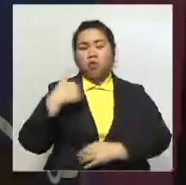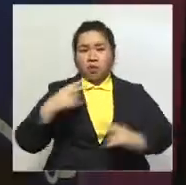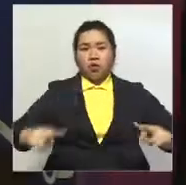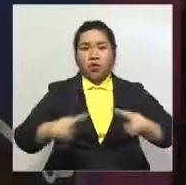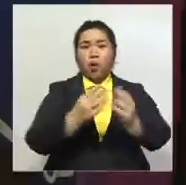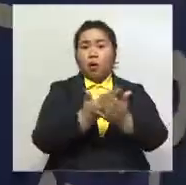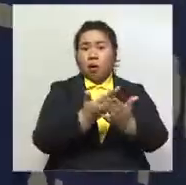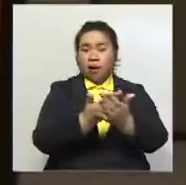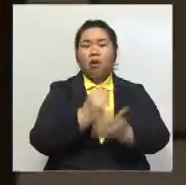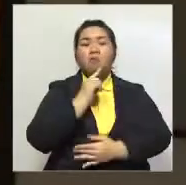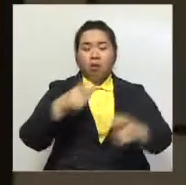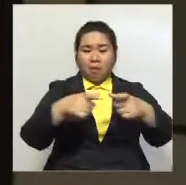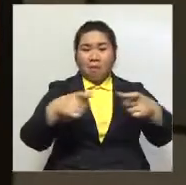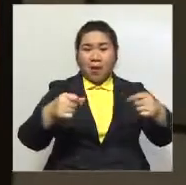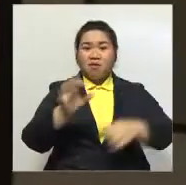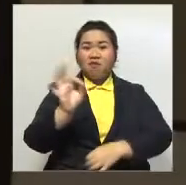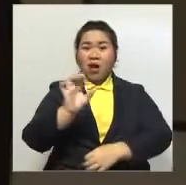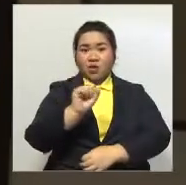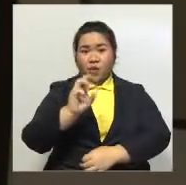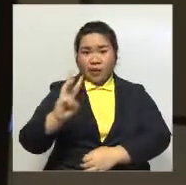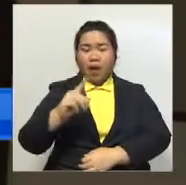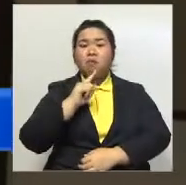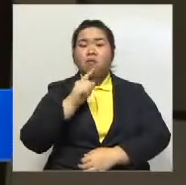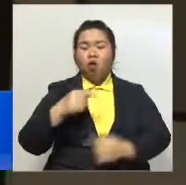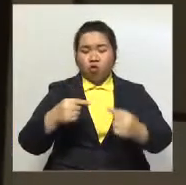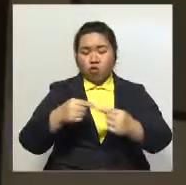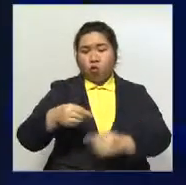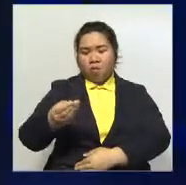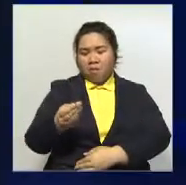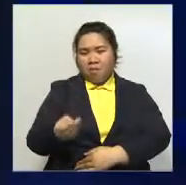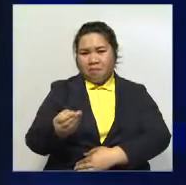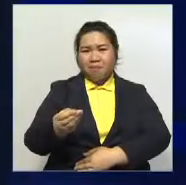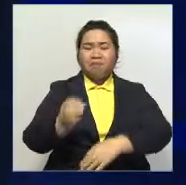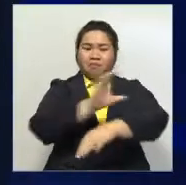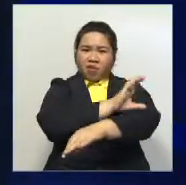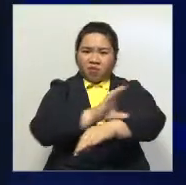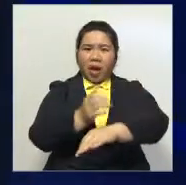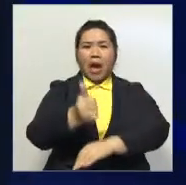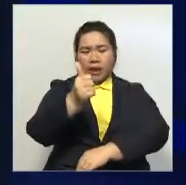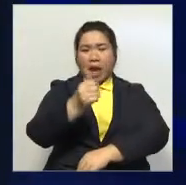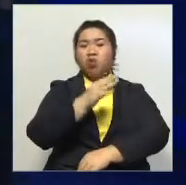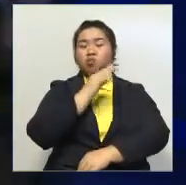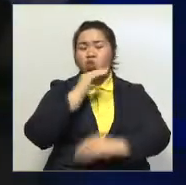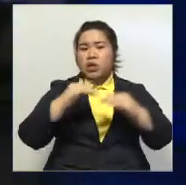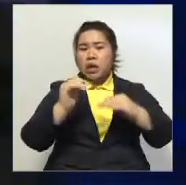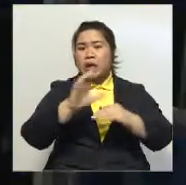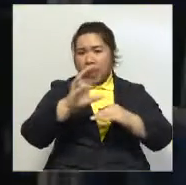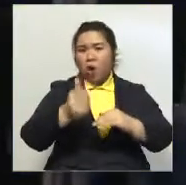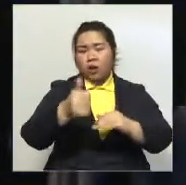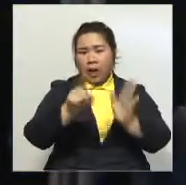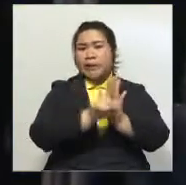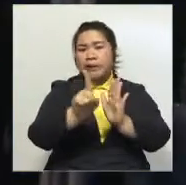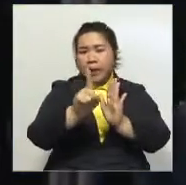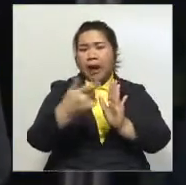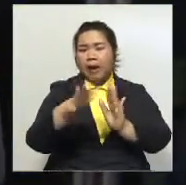เสนอให้ผู้ถือบัตรสวัสดิการแห่งรัฐชำระค่ารถไฟฟ้าเกินวงเงิน500บาทได้1ครั้งต่อเดือนโดยเงิน